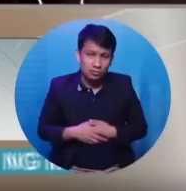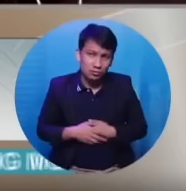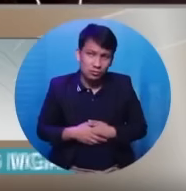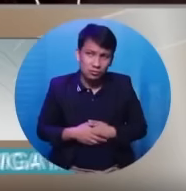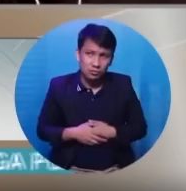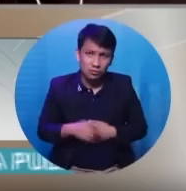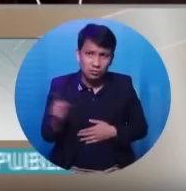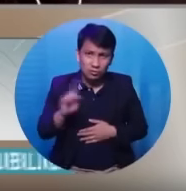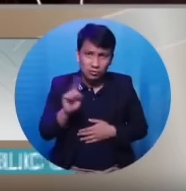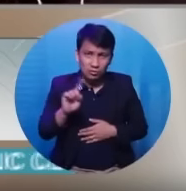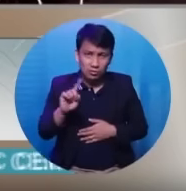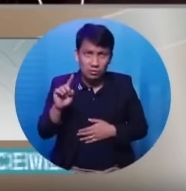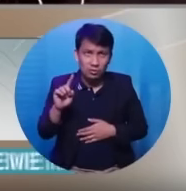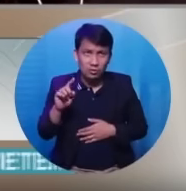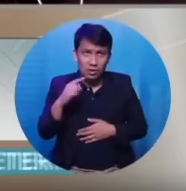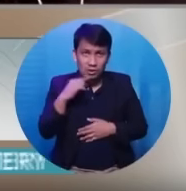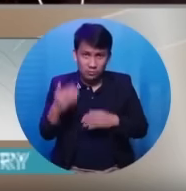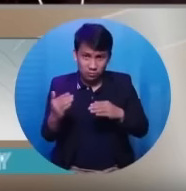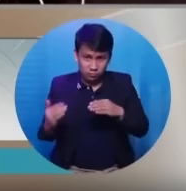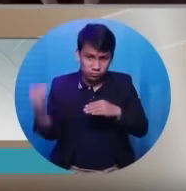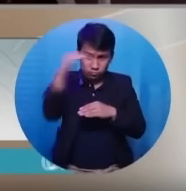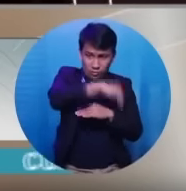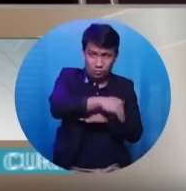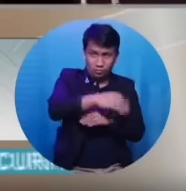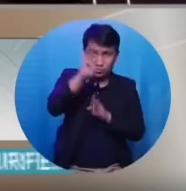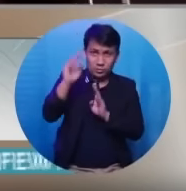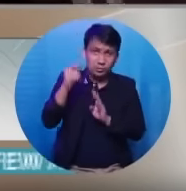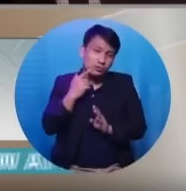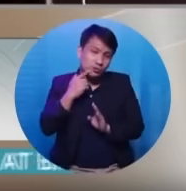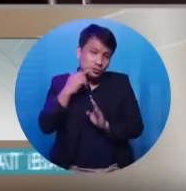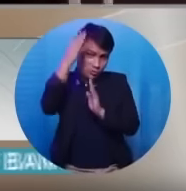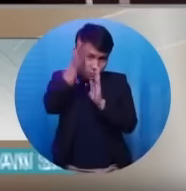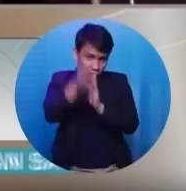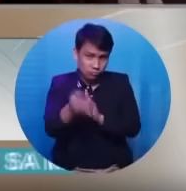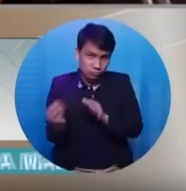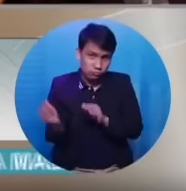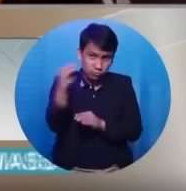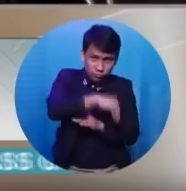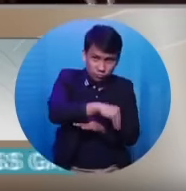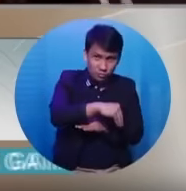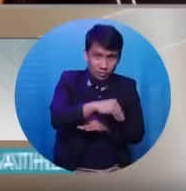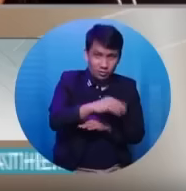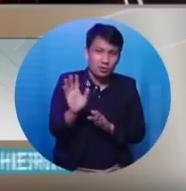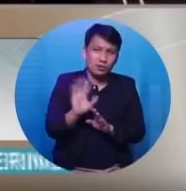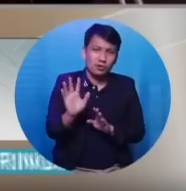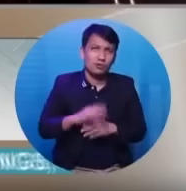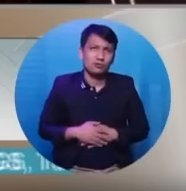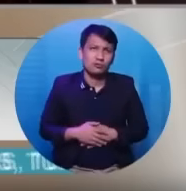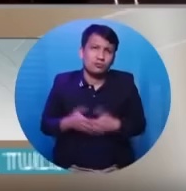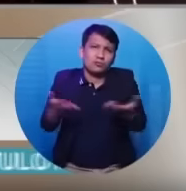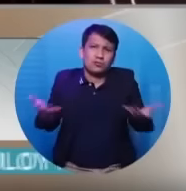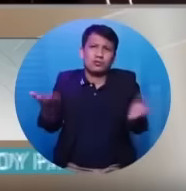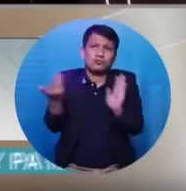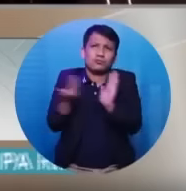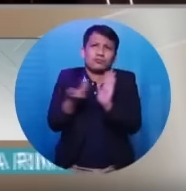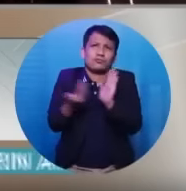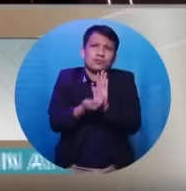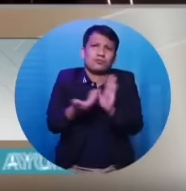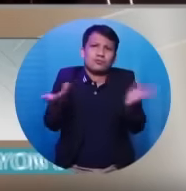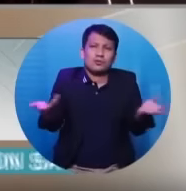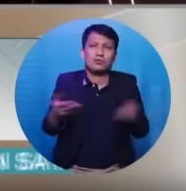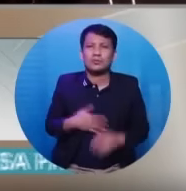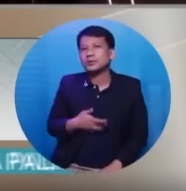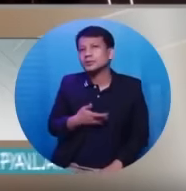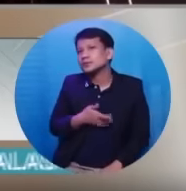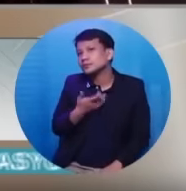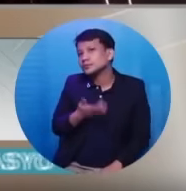Ano yun, sir? Nag-over the backcourt? Nag-over the backcourt si Gretchen? Hindi naman, sir. Hindi naman, sir. Wala naman akong proof sa ganung bagay. Oh, teka muna. Sir, puro kutob